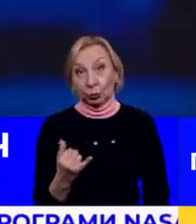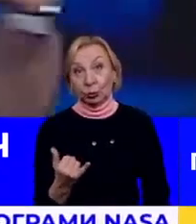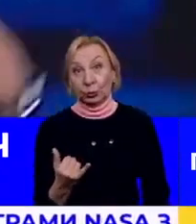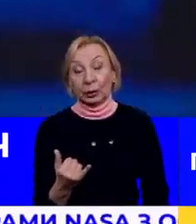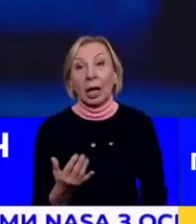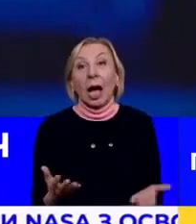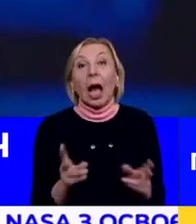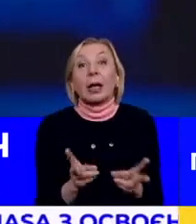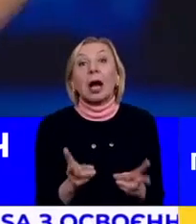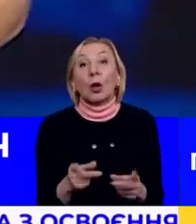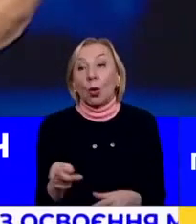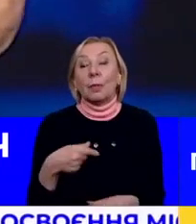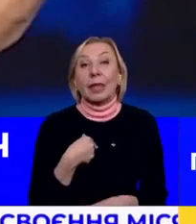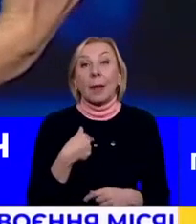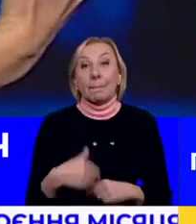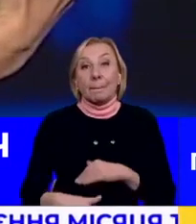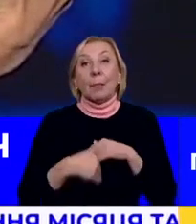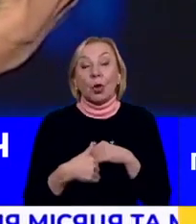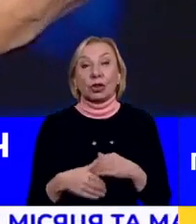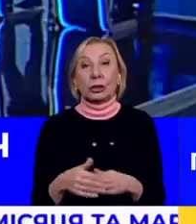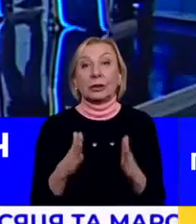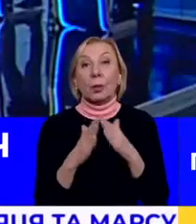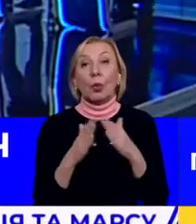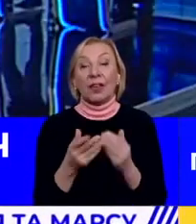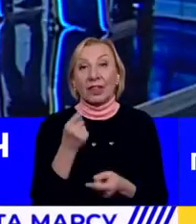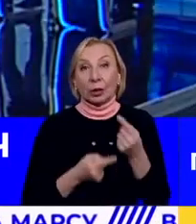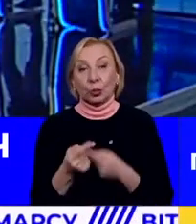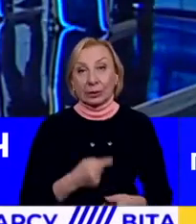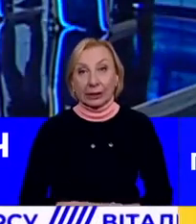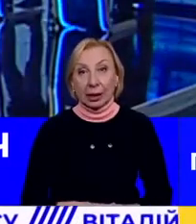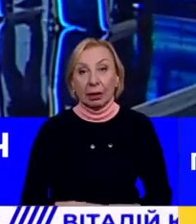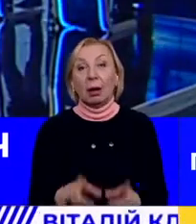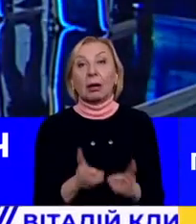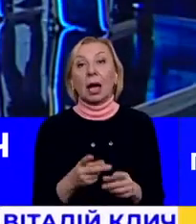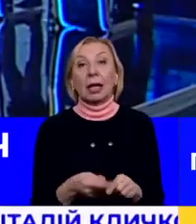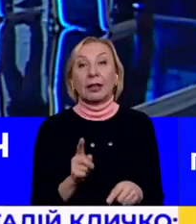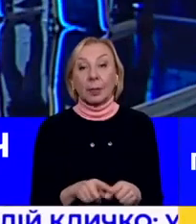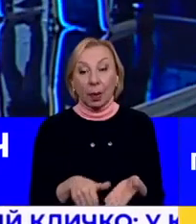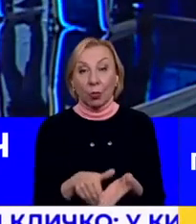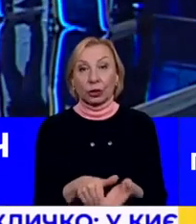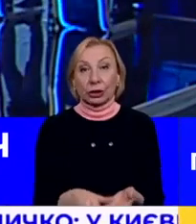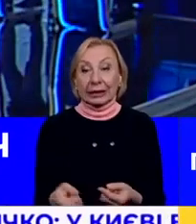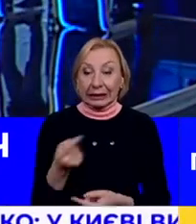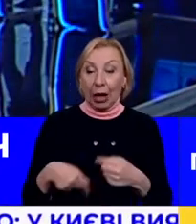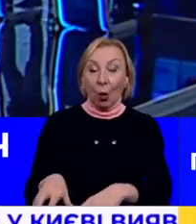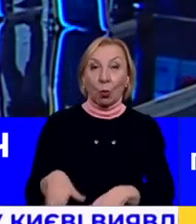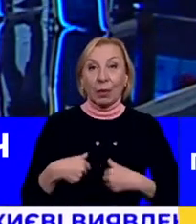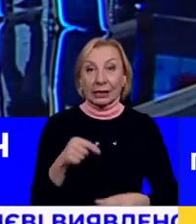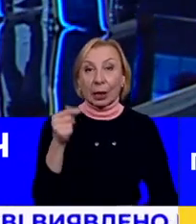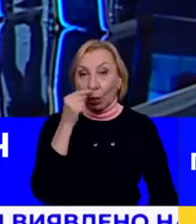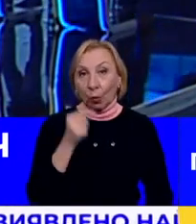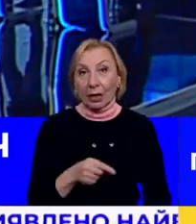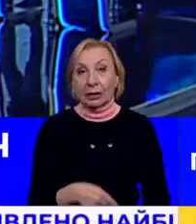А как этот логотип мне поможет домой вернуться? Как это поможет оккупации, деоккупации Луганска? Как это? Каким образом это вообще